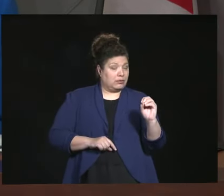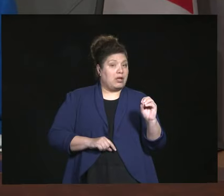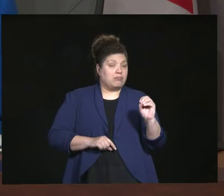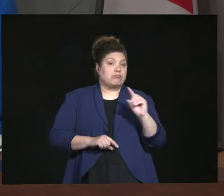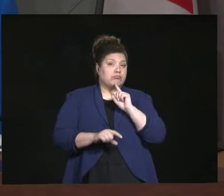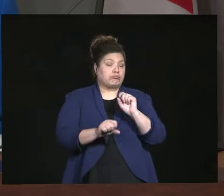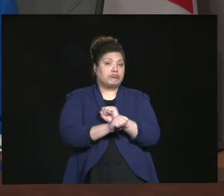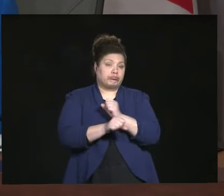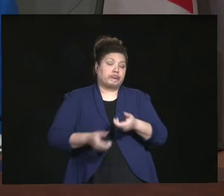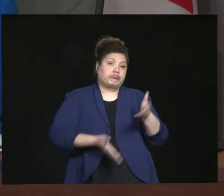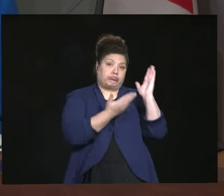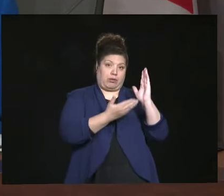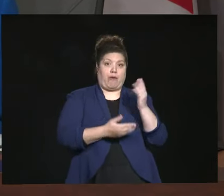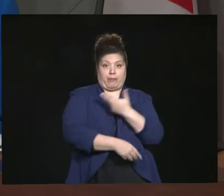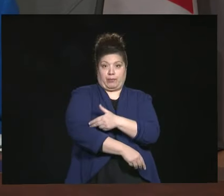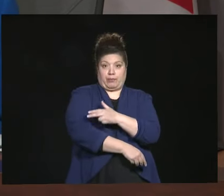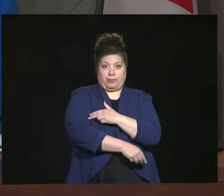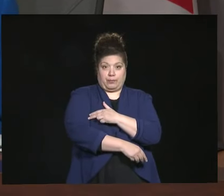nécessité une